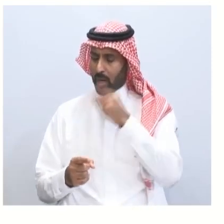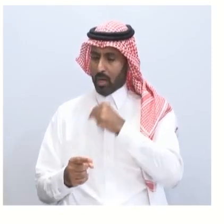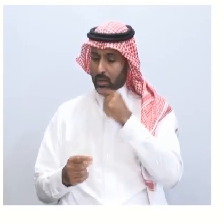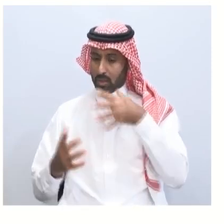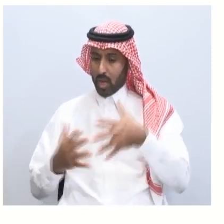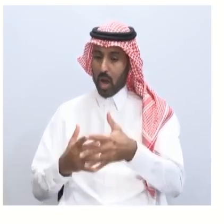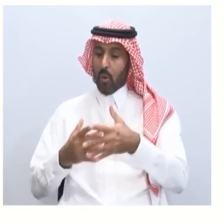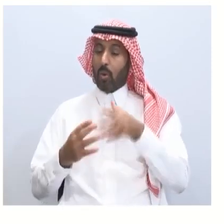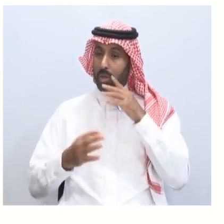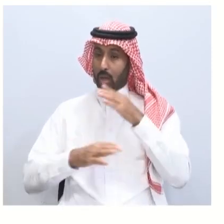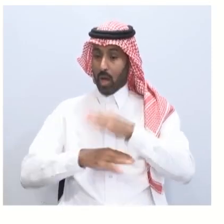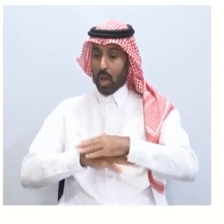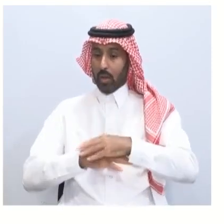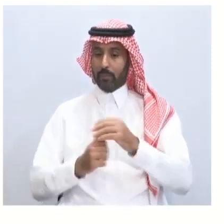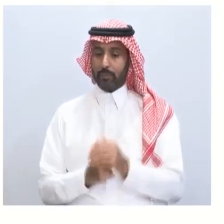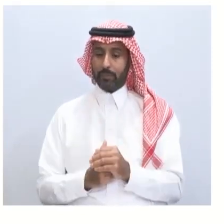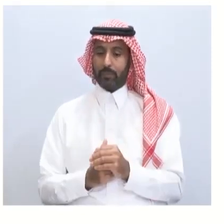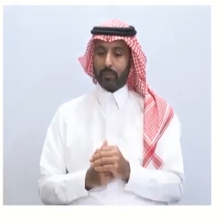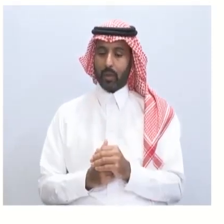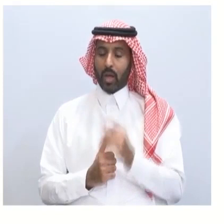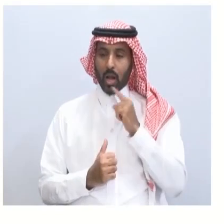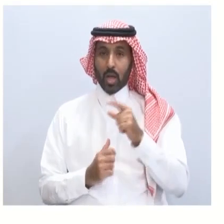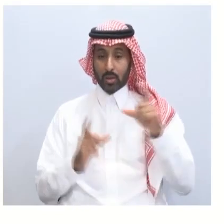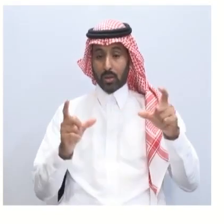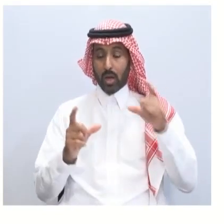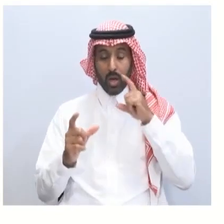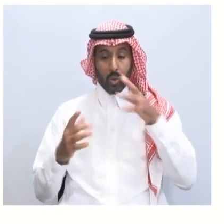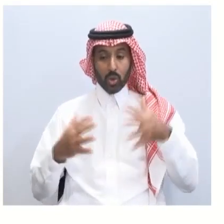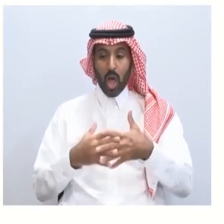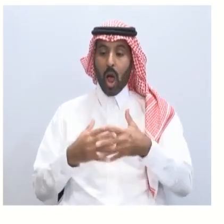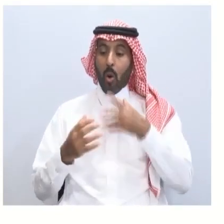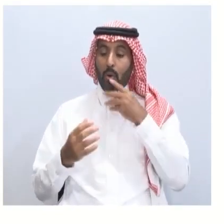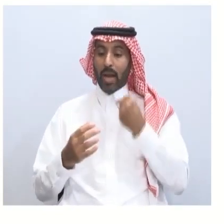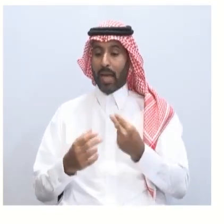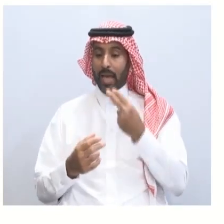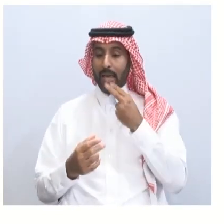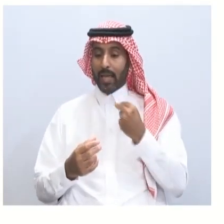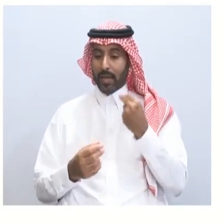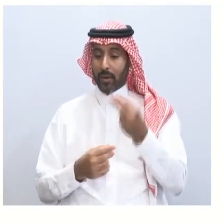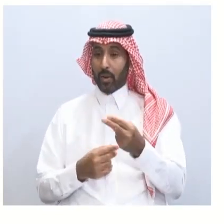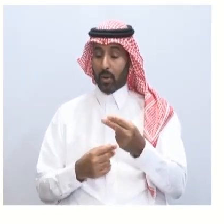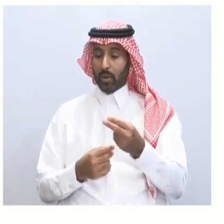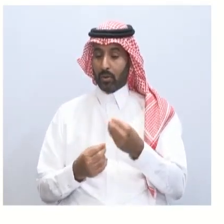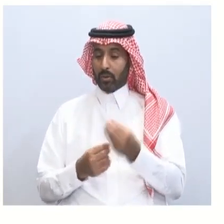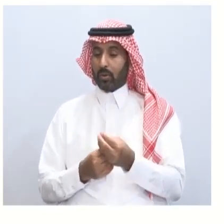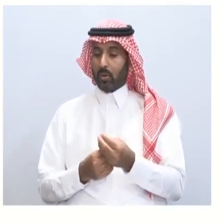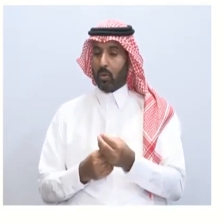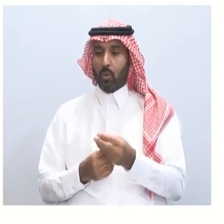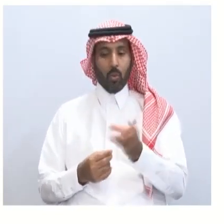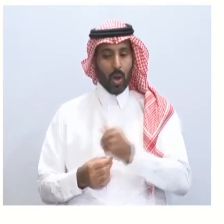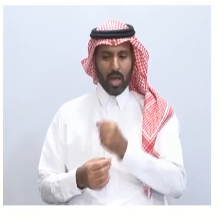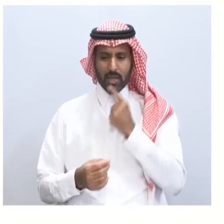للتخلق به قال تعالى وتعاونوا على البر والتقوى ولا تعاونوا على الاثم